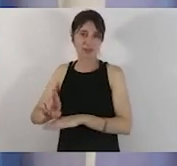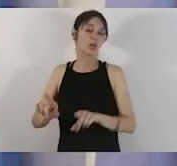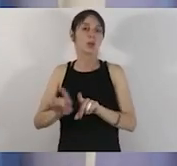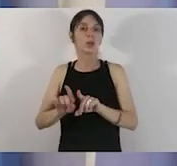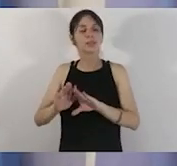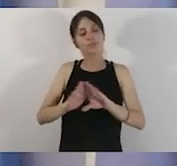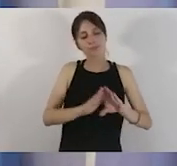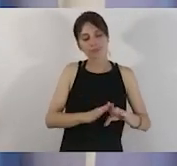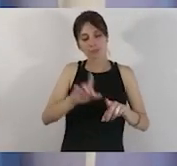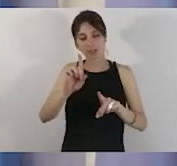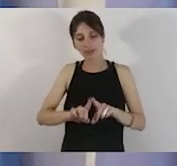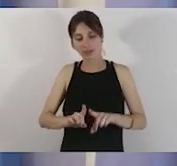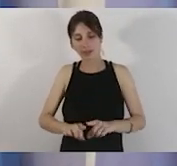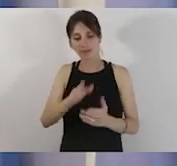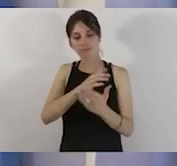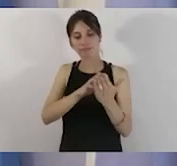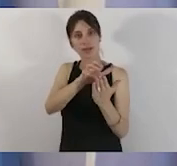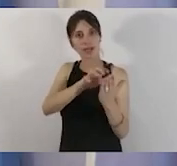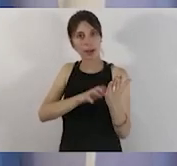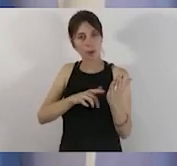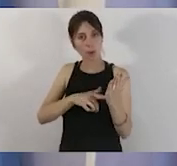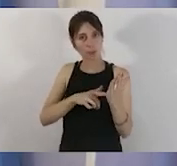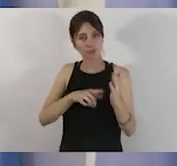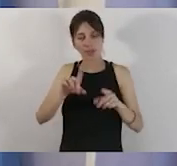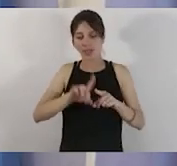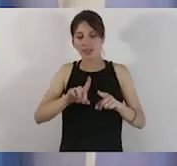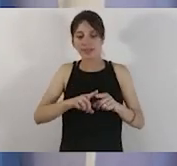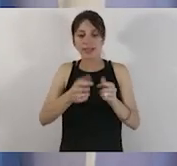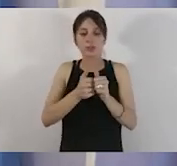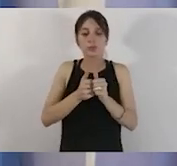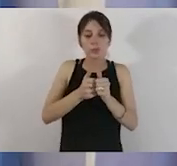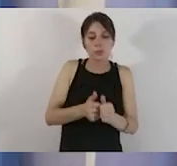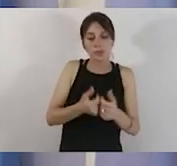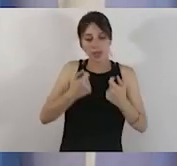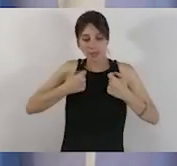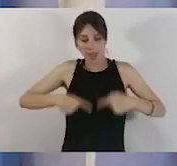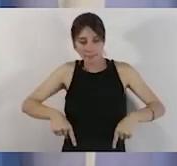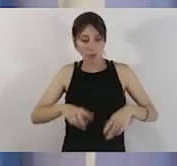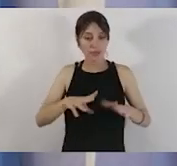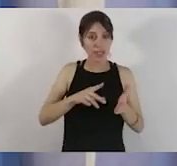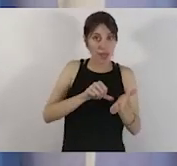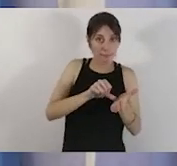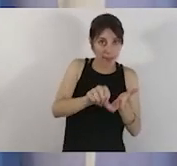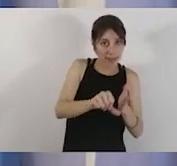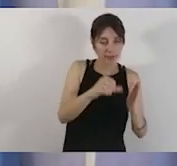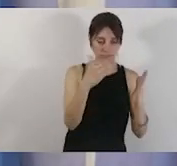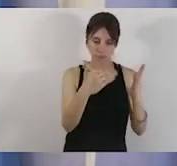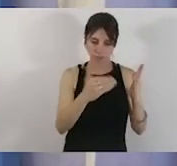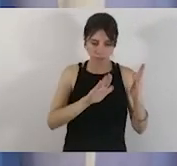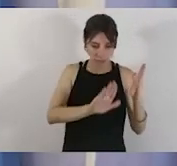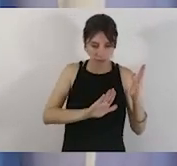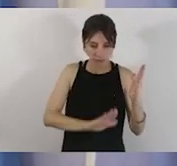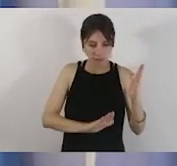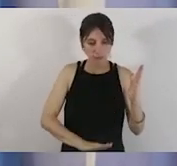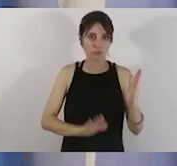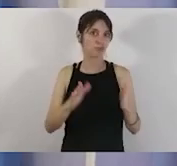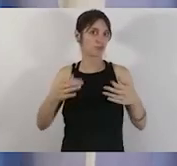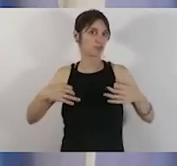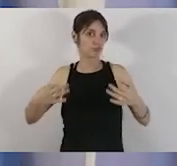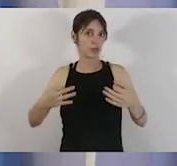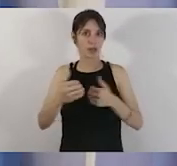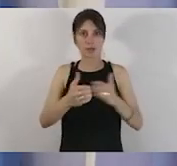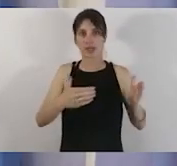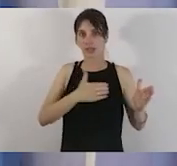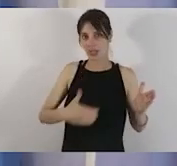détail dans le rapport, vous avez le détail par dépenses payées. C'est assez classique, hein, les mairies de secteur consomment